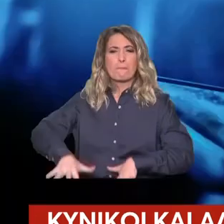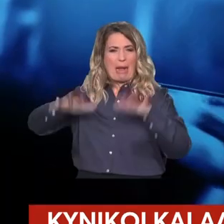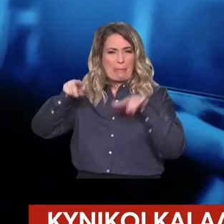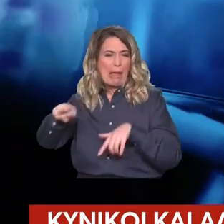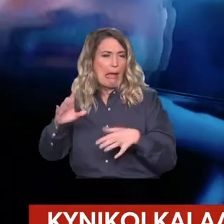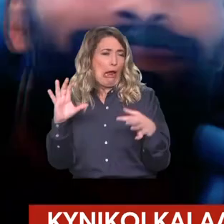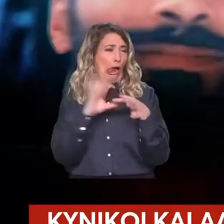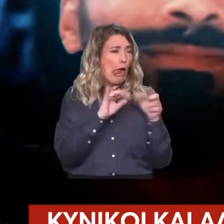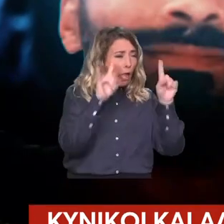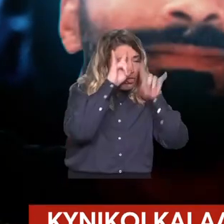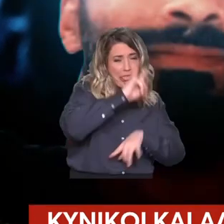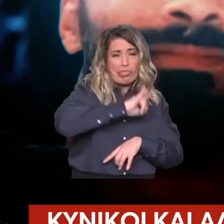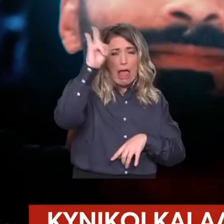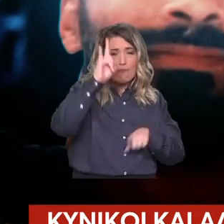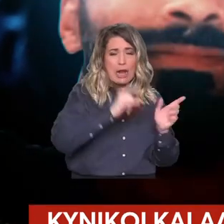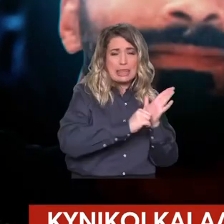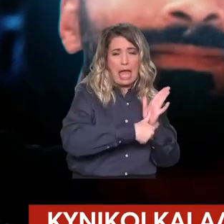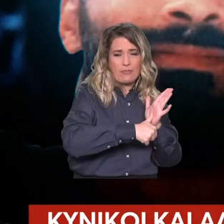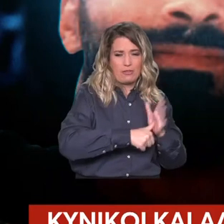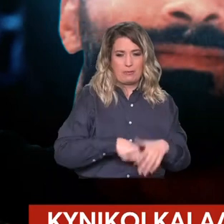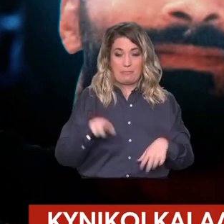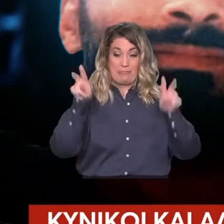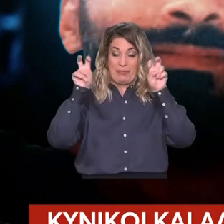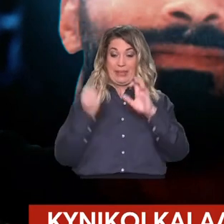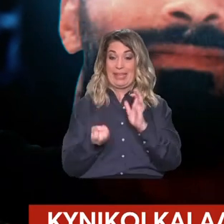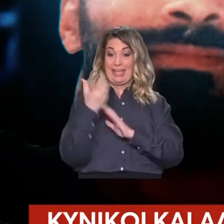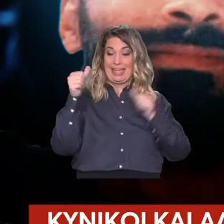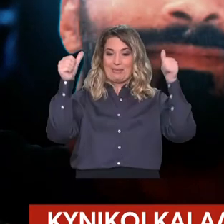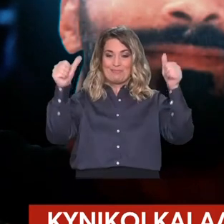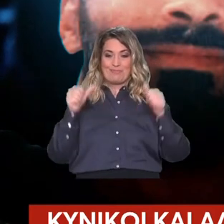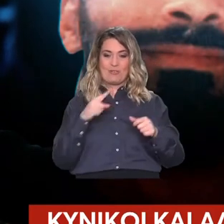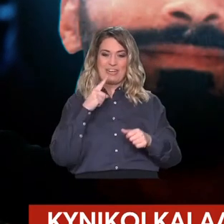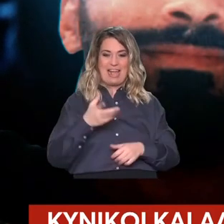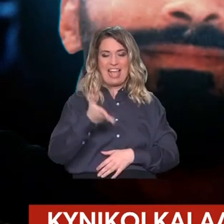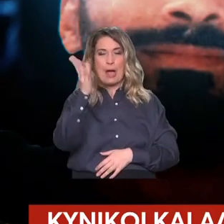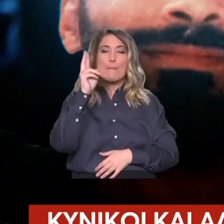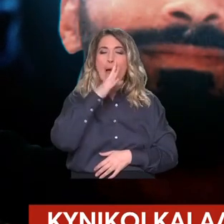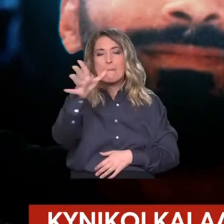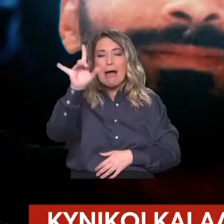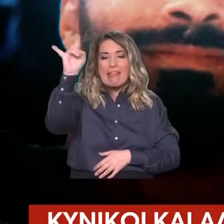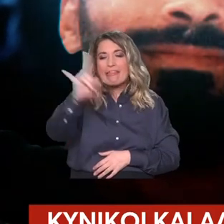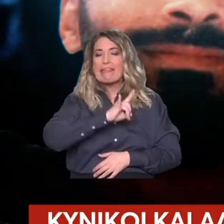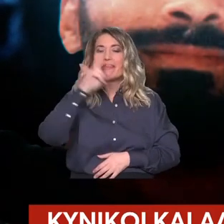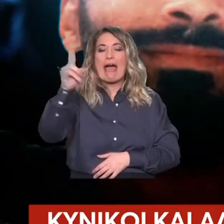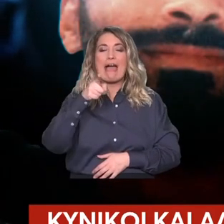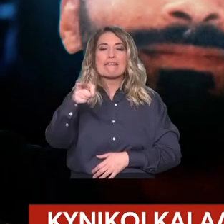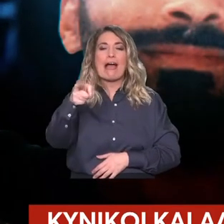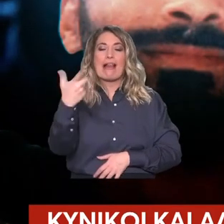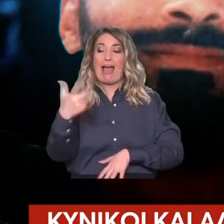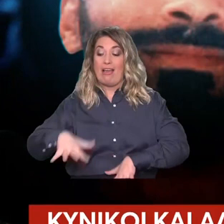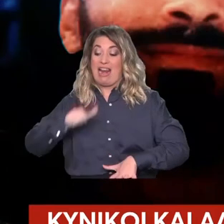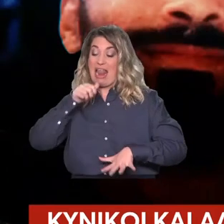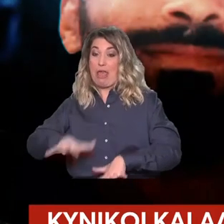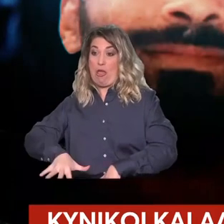ταυτότητες. Άχρηστε διαβολεμένε πρωθυπουργέ, πήγες να βγάλεις τις νέες ταυτότητες στο Βόλο με υπουργό από την Καρδίτσα και πνίγηκε η